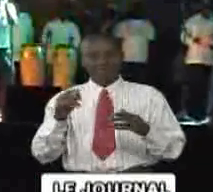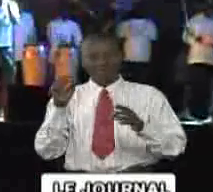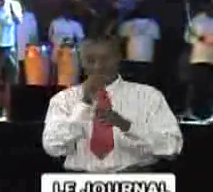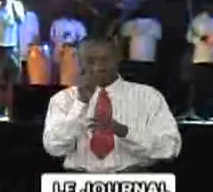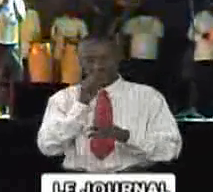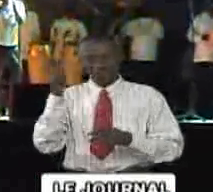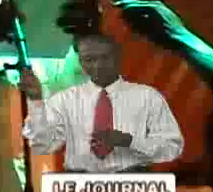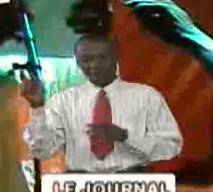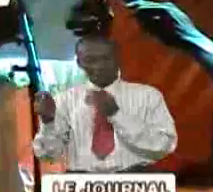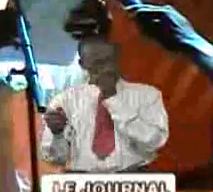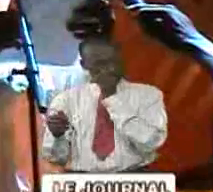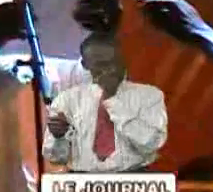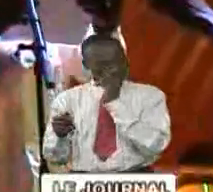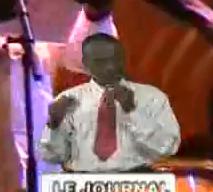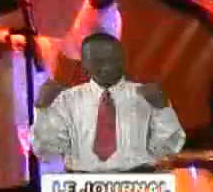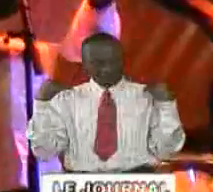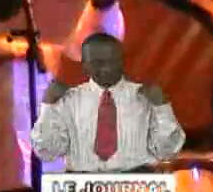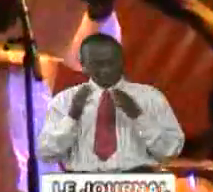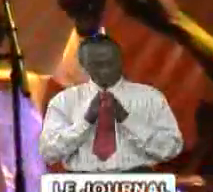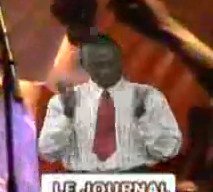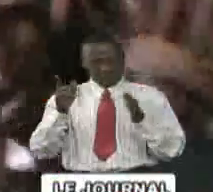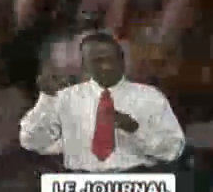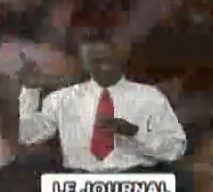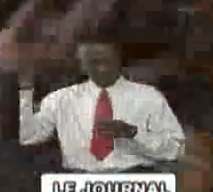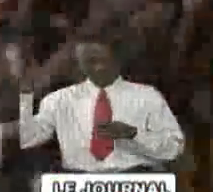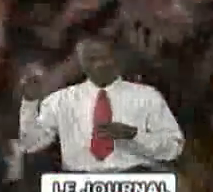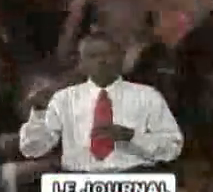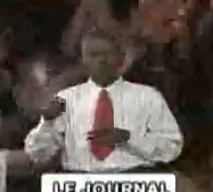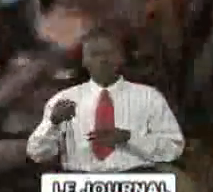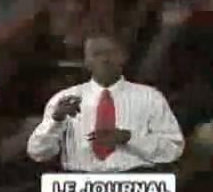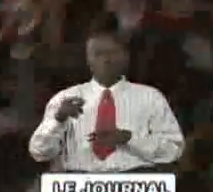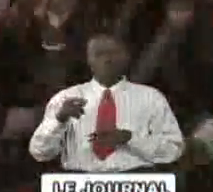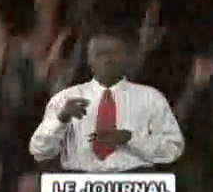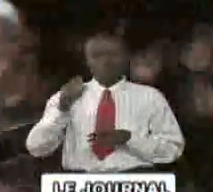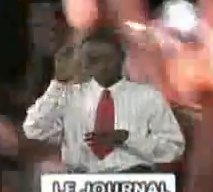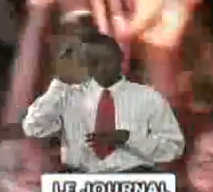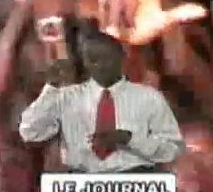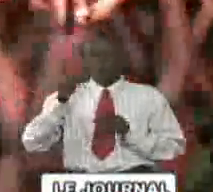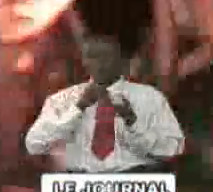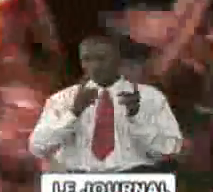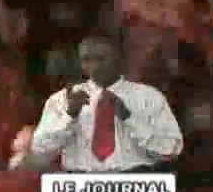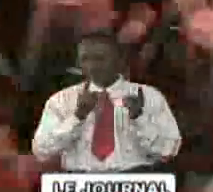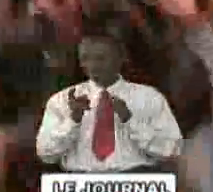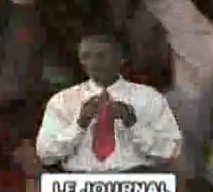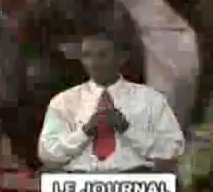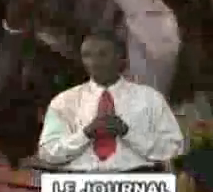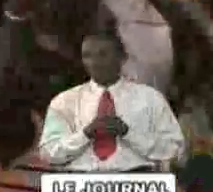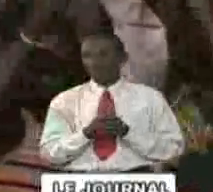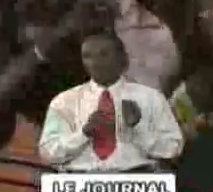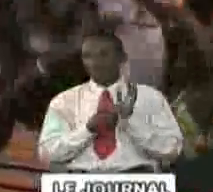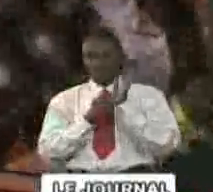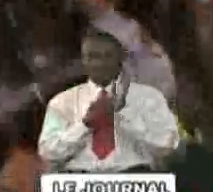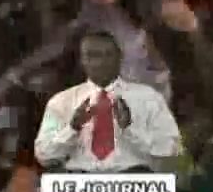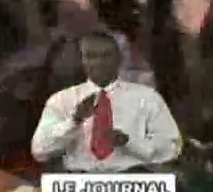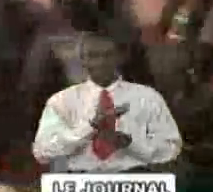Diafouka, du commissaire général Dieudonné Muyongo, en présence du président du Sénat André Obami-Yutu et du représentant des Nations